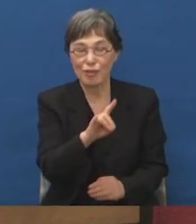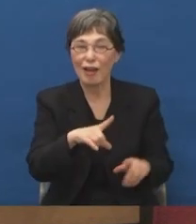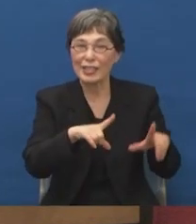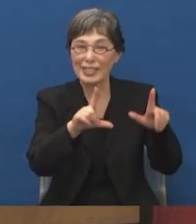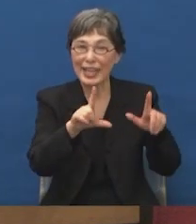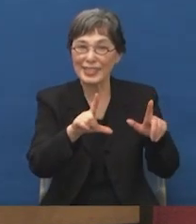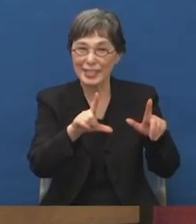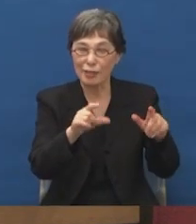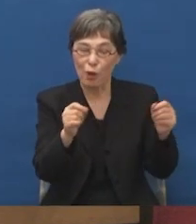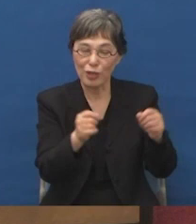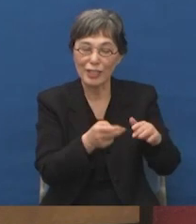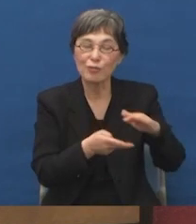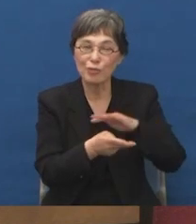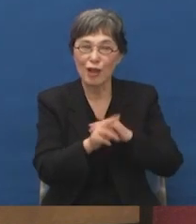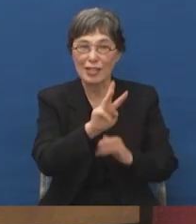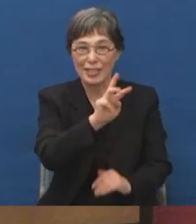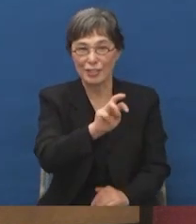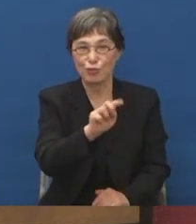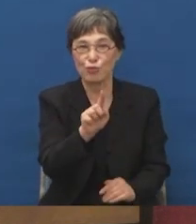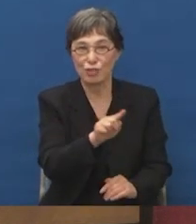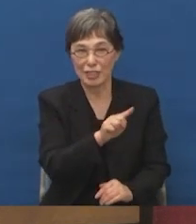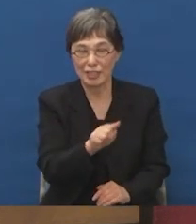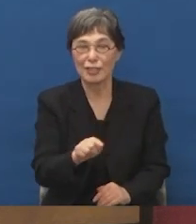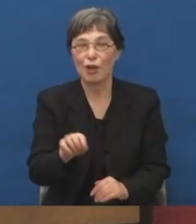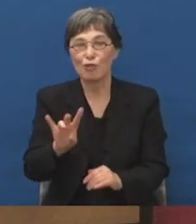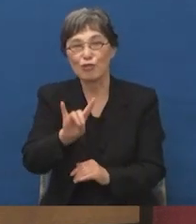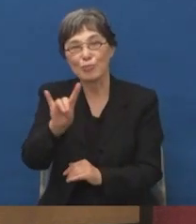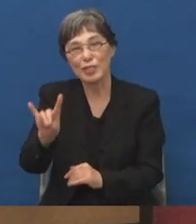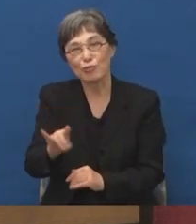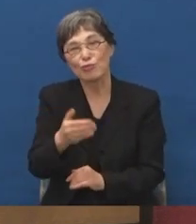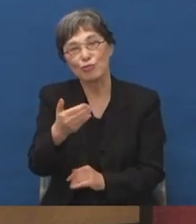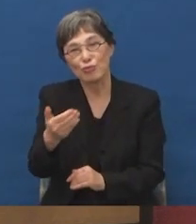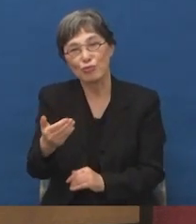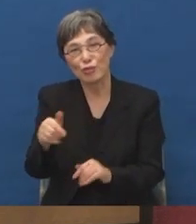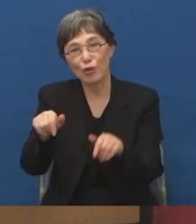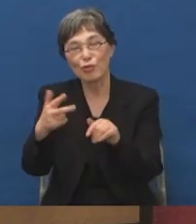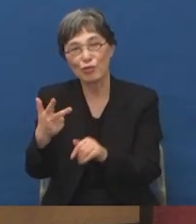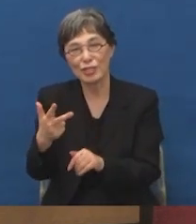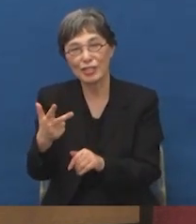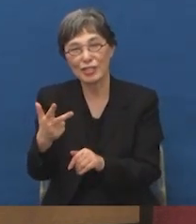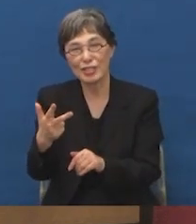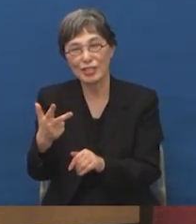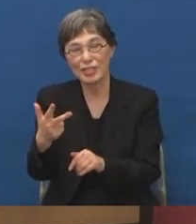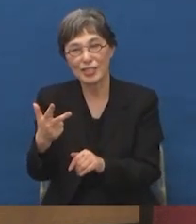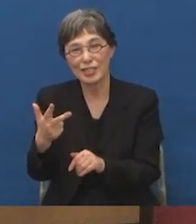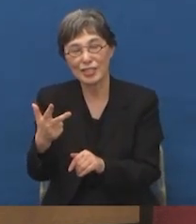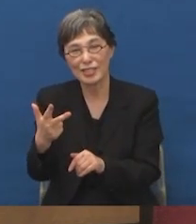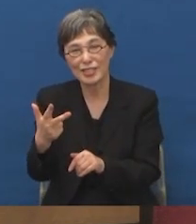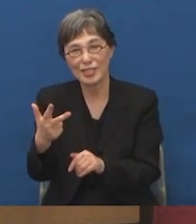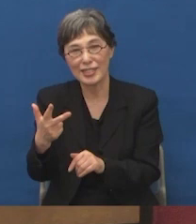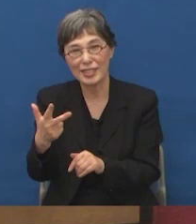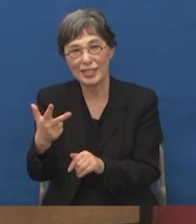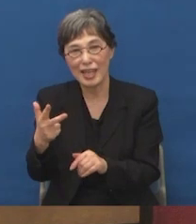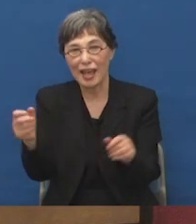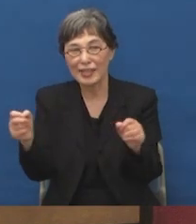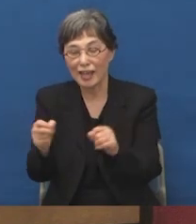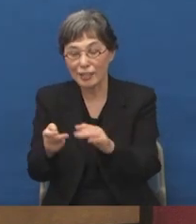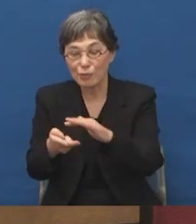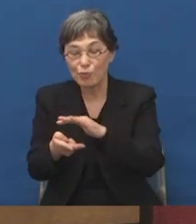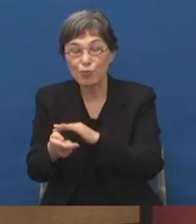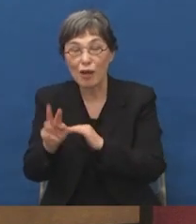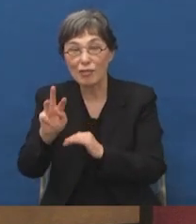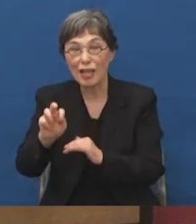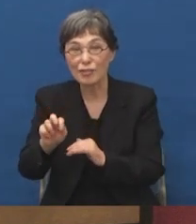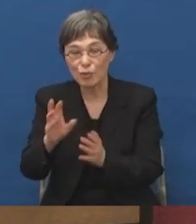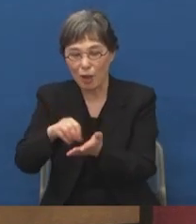川短期入所施設の30名、伏見区の京都市春日丘短期入所施設の30名分を